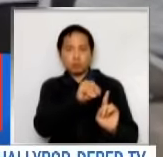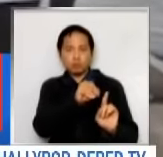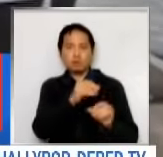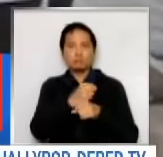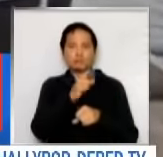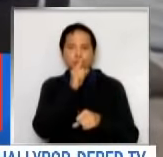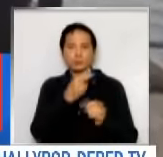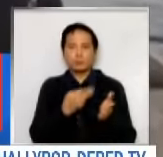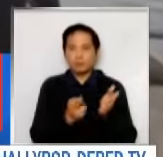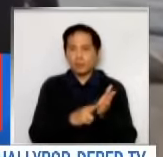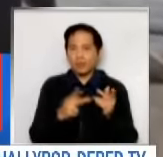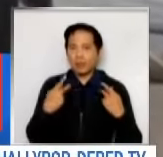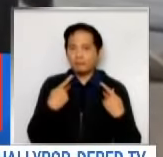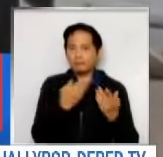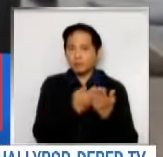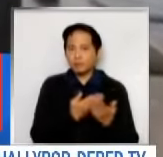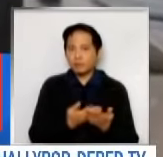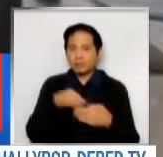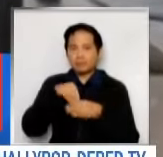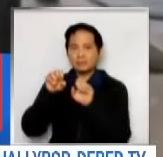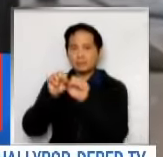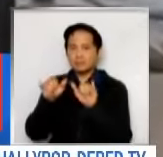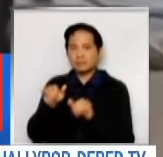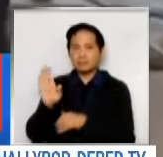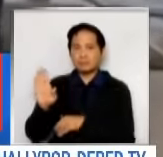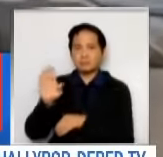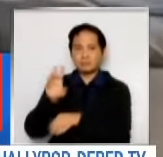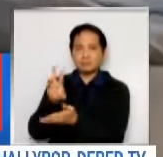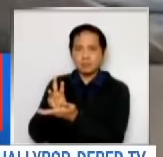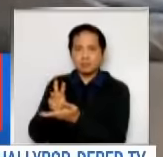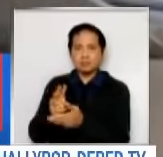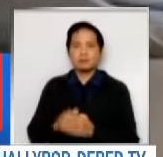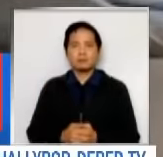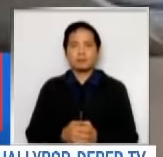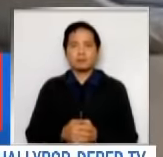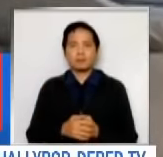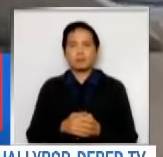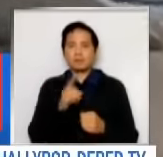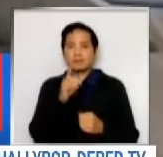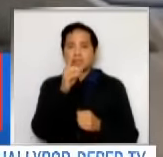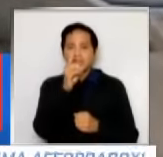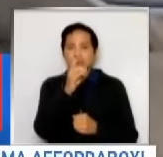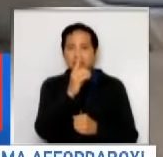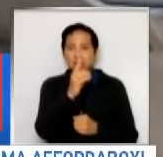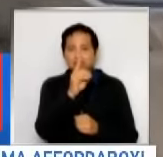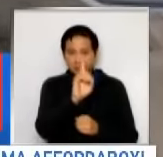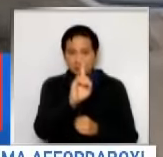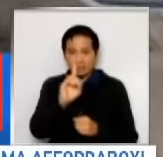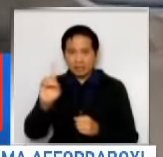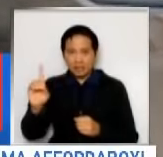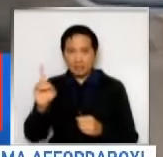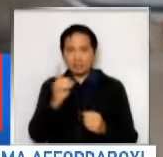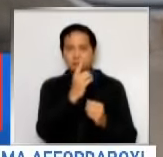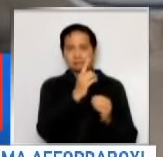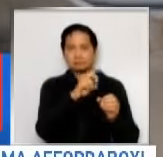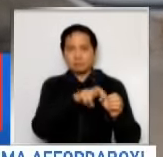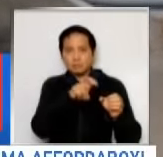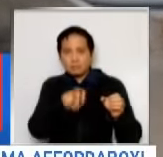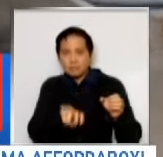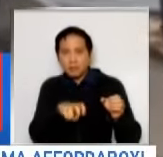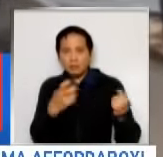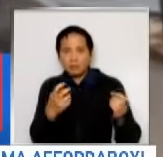sa system ng lungsod. Isa-isa rin ang pagbaba ng mga pasahero upang masunod ang physical distancing.